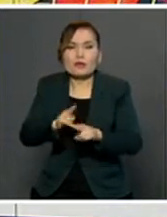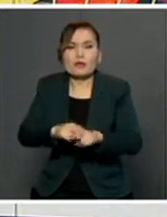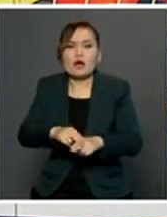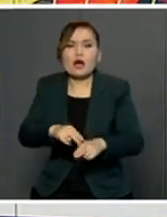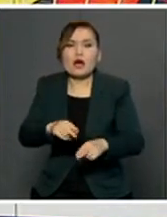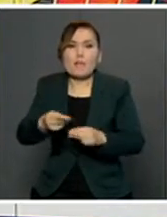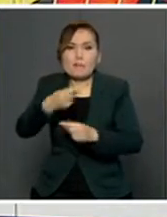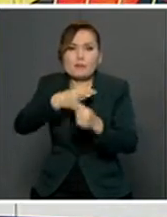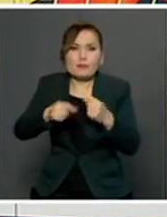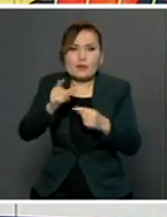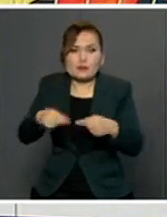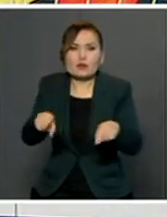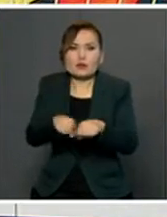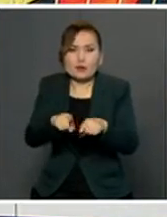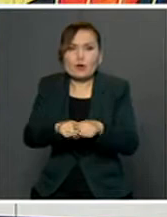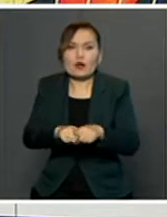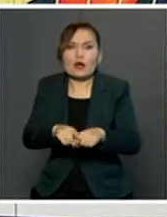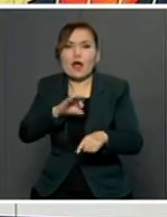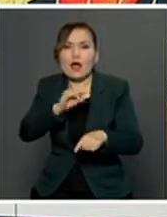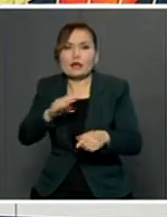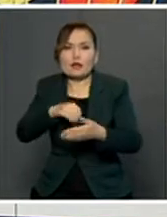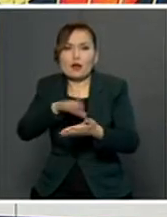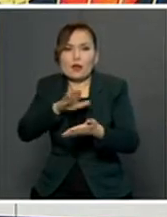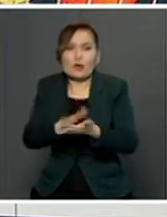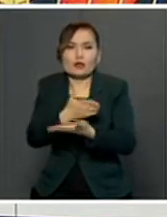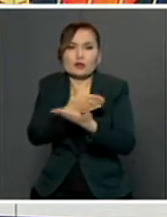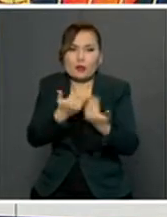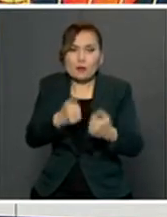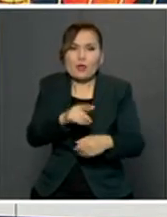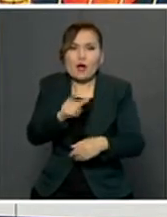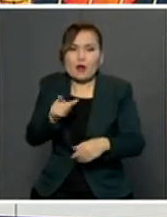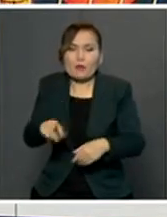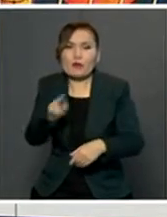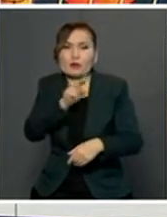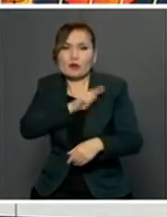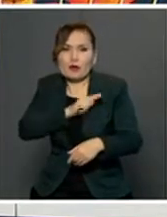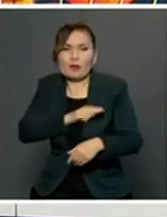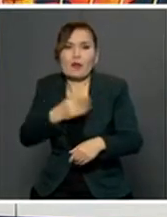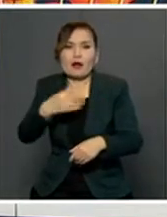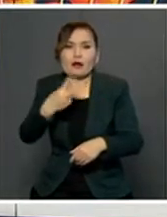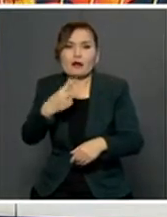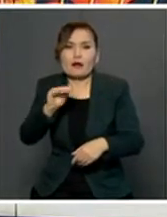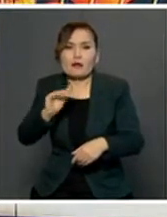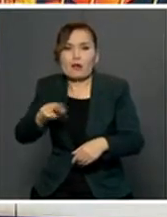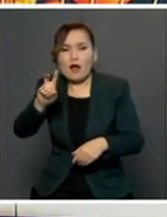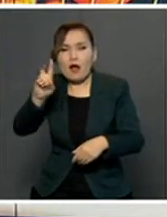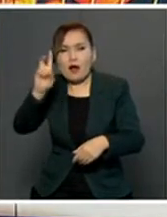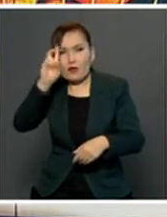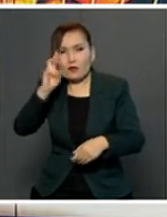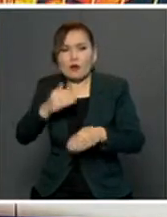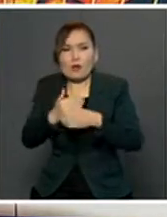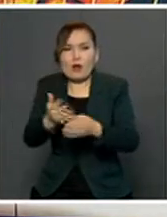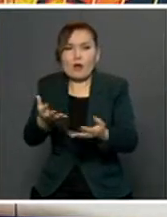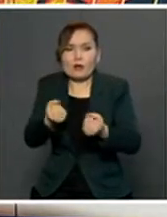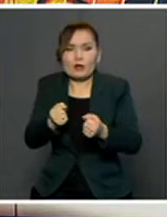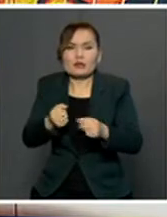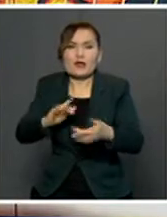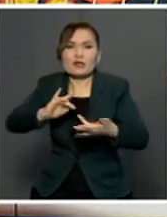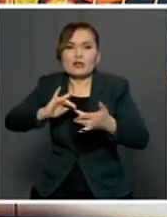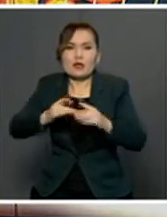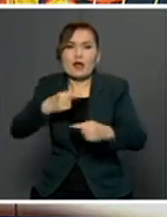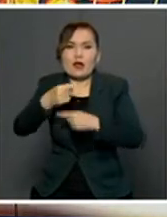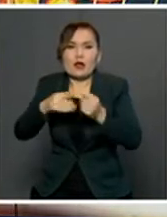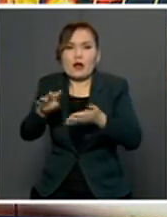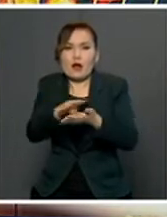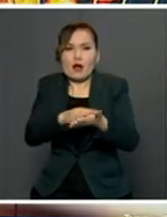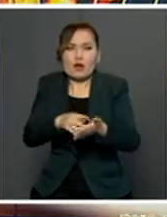өзін-өзі жұмыспен қамтығандар мен ресми тіркелмей жұмыс дегендер де алады. Бірақ азаматтар электронды порталға тіркеле алмай жатыр. Бұдан